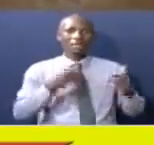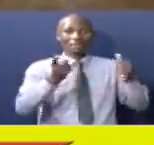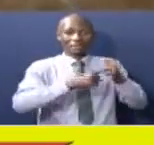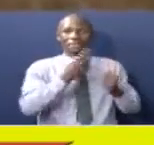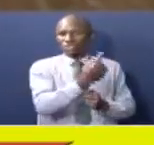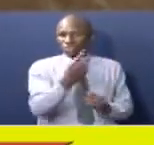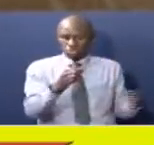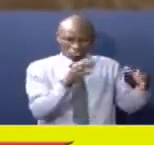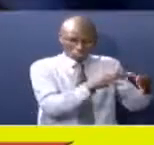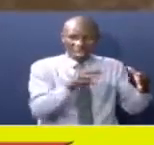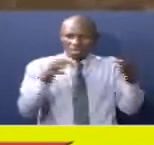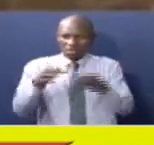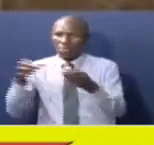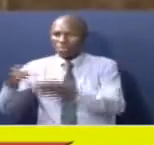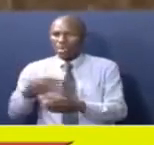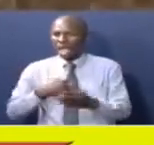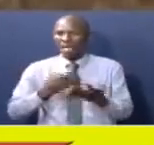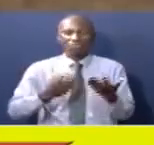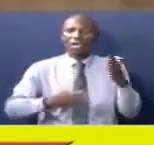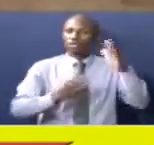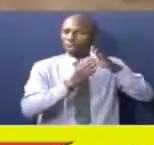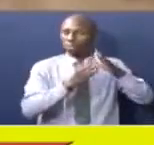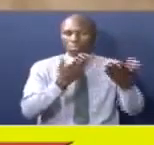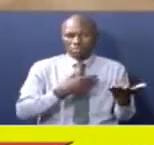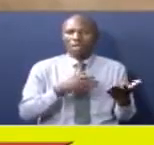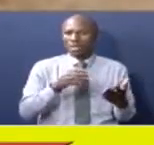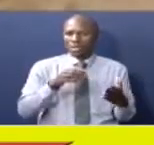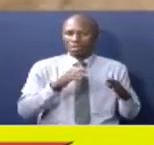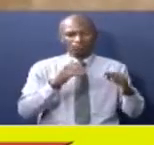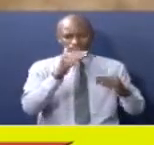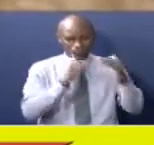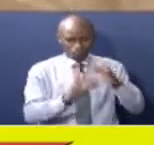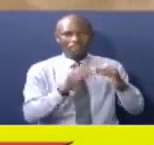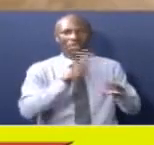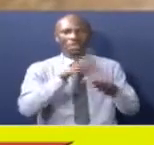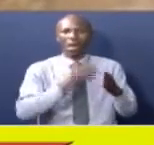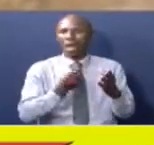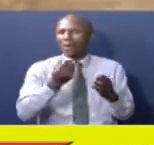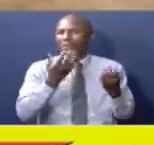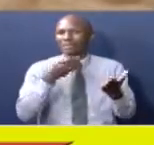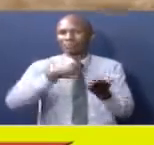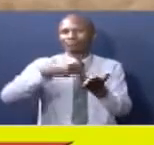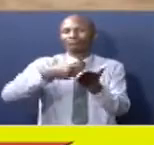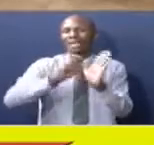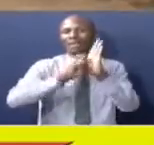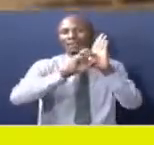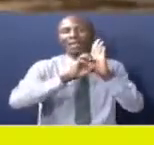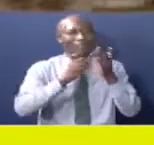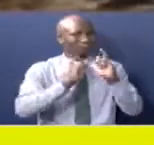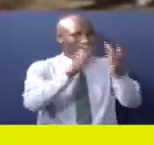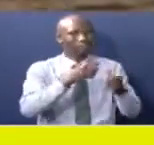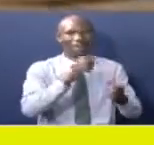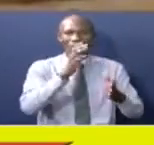kila kategori isemba ya senior race na Indi ngaliko ya juniors mekwata mbesa inikash tamuthinzio